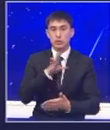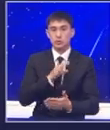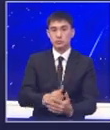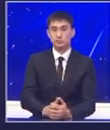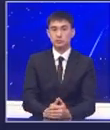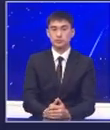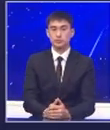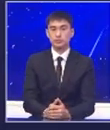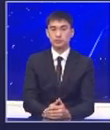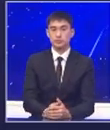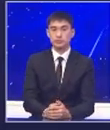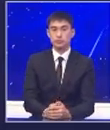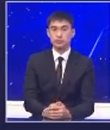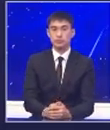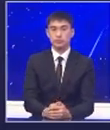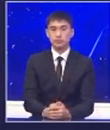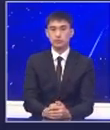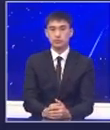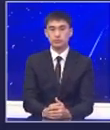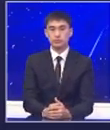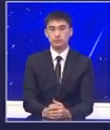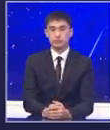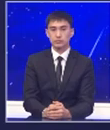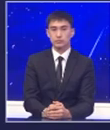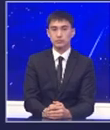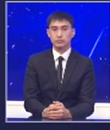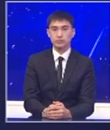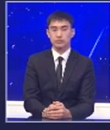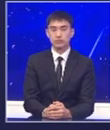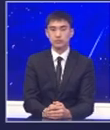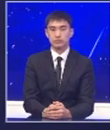Камила Тынштай, Ғабит Қабдырахман, Жайық Құрманбаев, Жетісу телеарнасы, Көксу ауданынан.